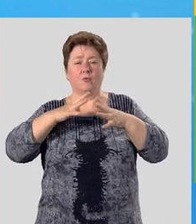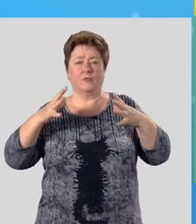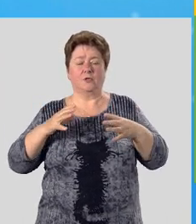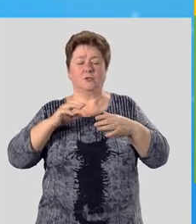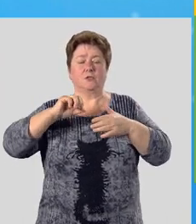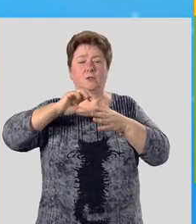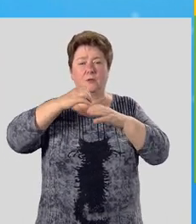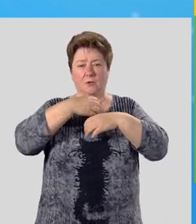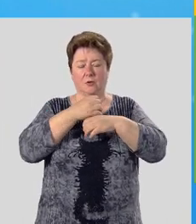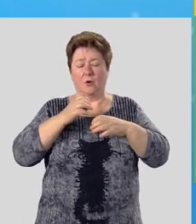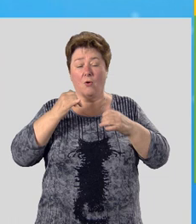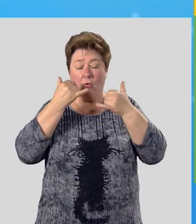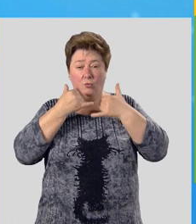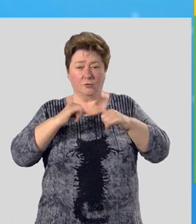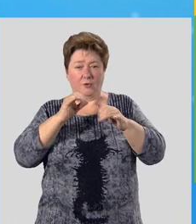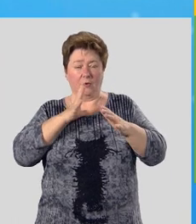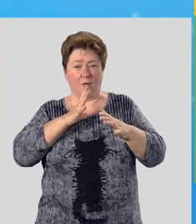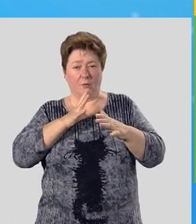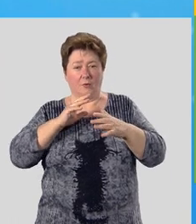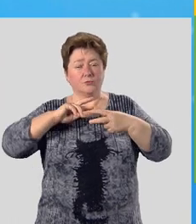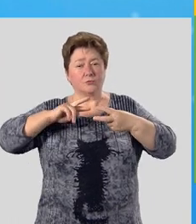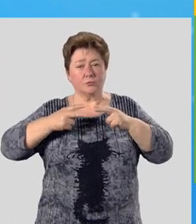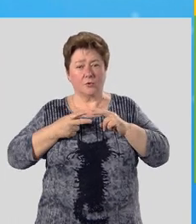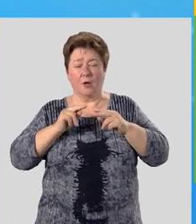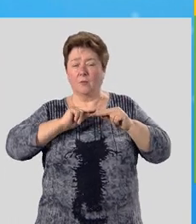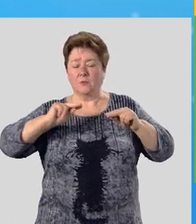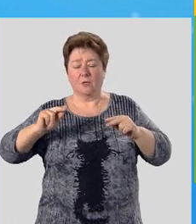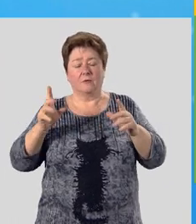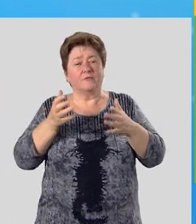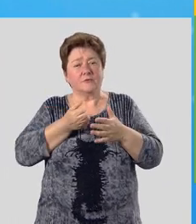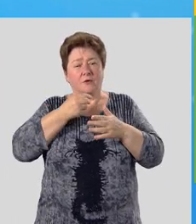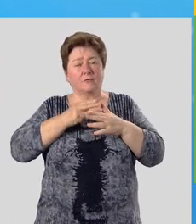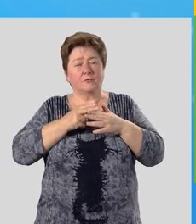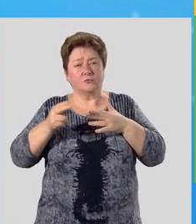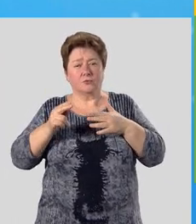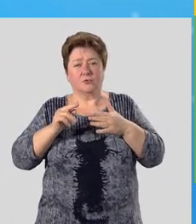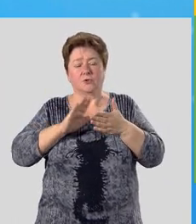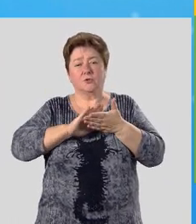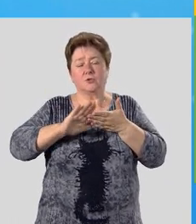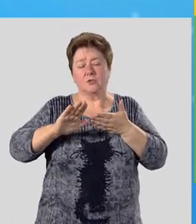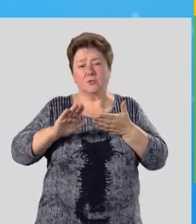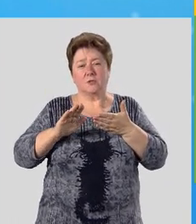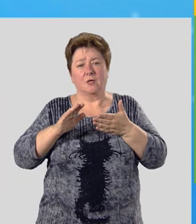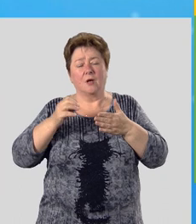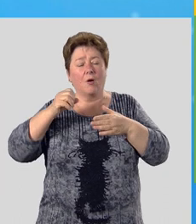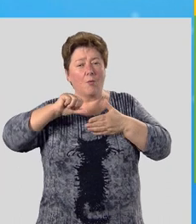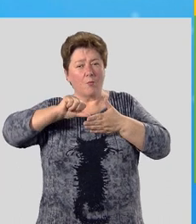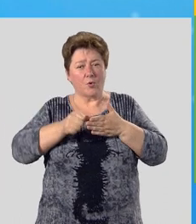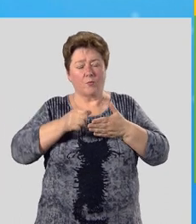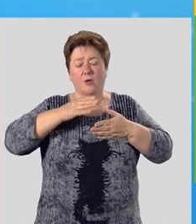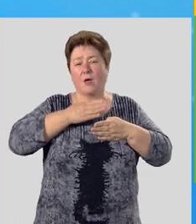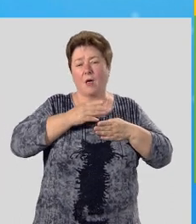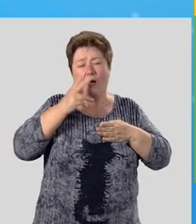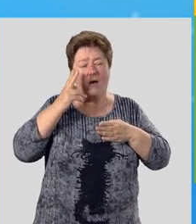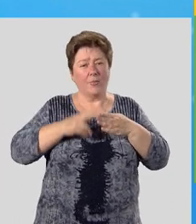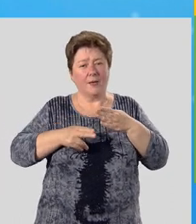был поражен ее сложной структурой. Он писал: «Взяв кусочек чистой светлой пробки, я